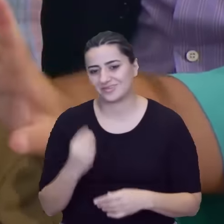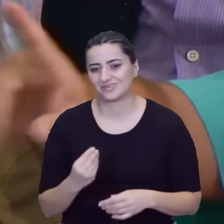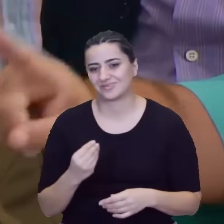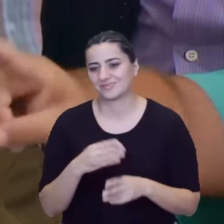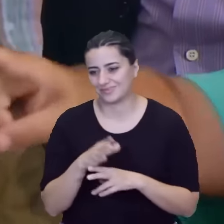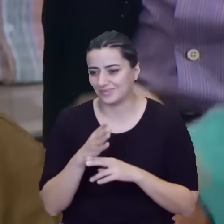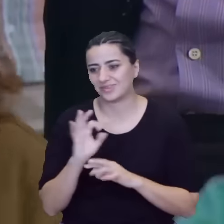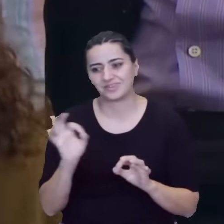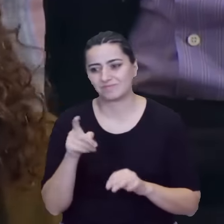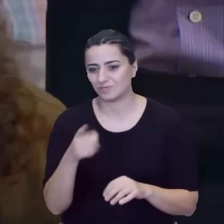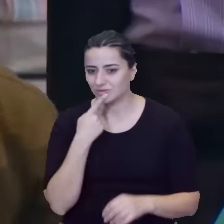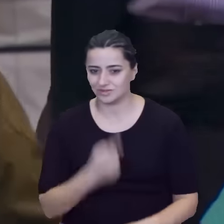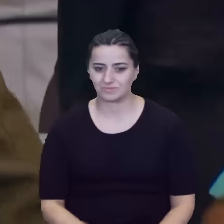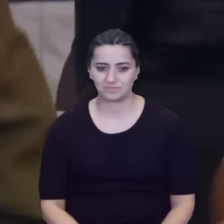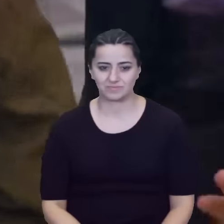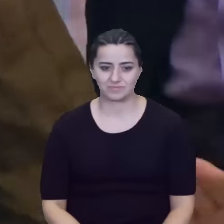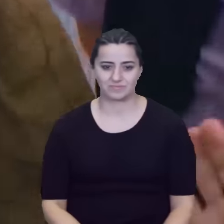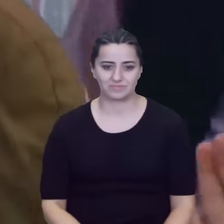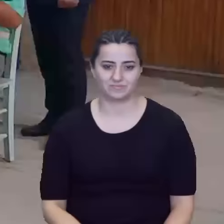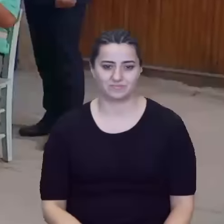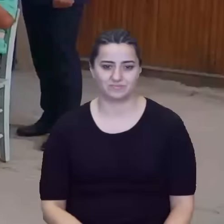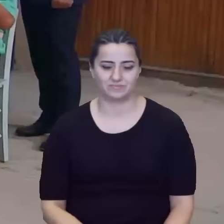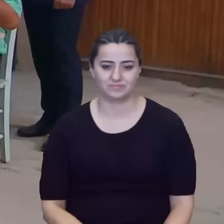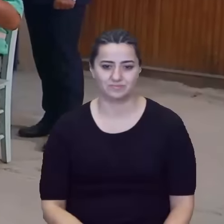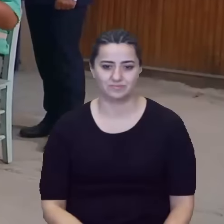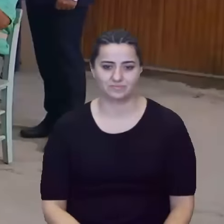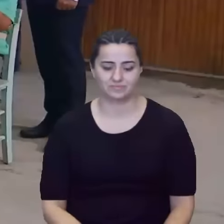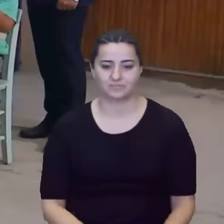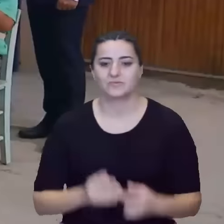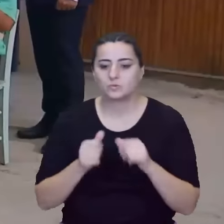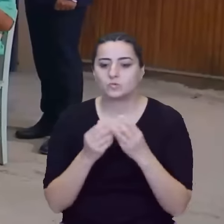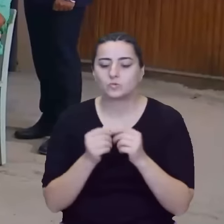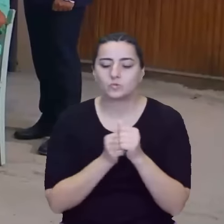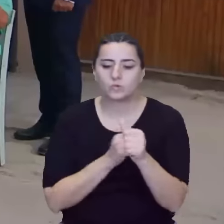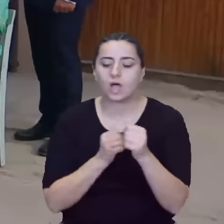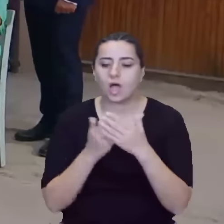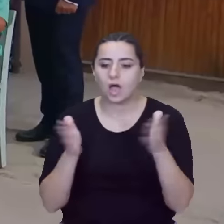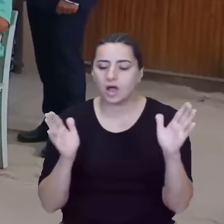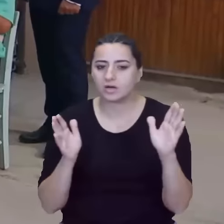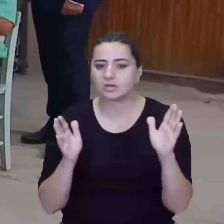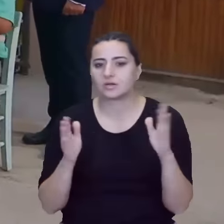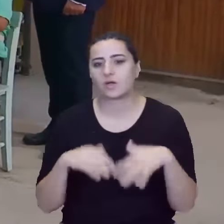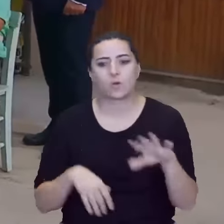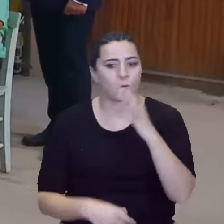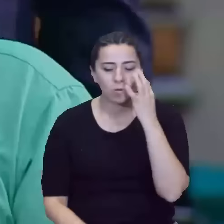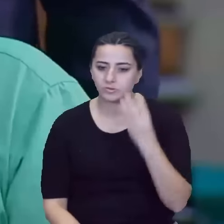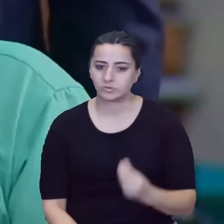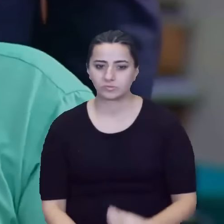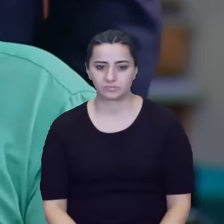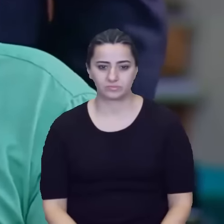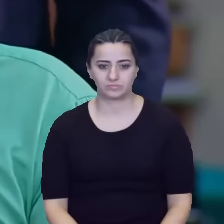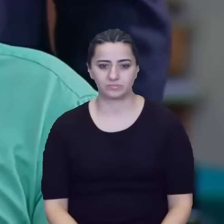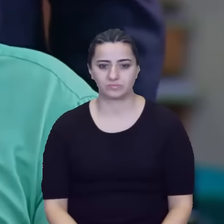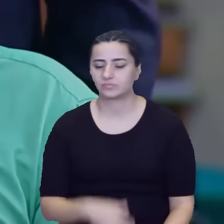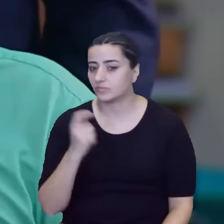doğru Mehmet abi. Bu en doğru şeyi sen söyledi. Doğru. Susmuş kalktı. Daha uzun aile kalınca... Görünce işe yaptı mı? Özür dilerim tabii ya. Susmuş